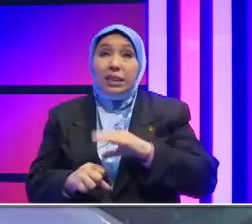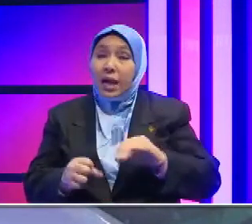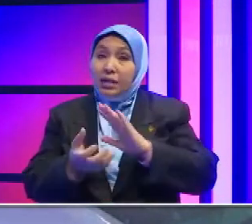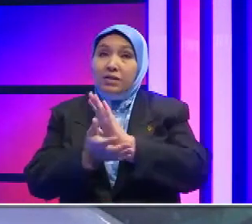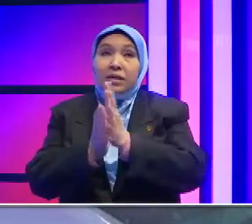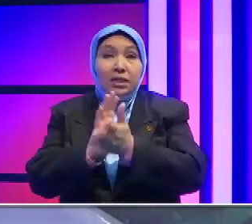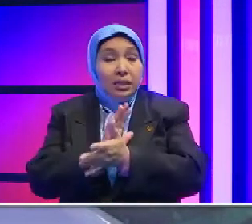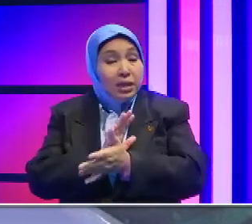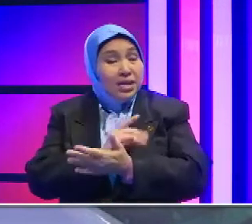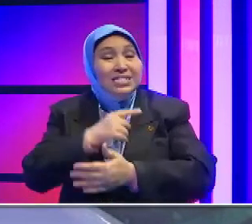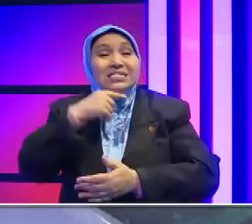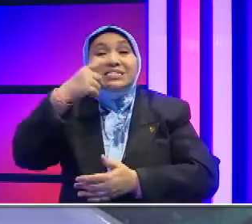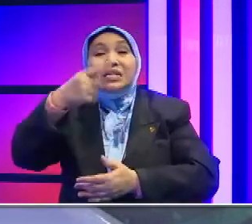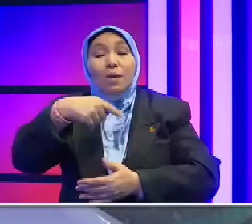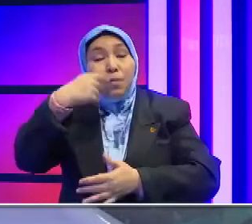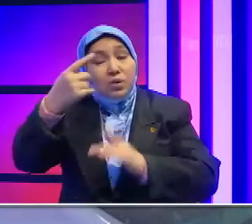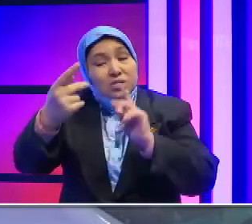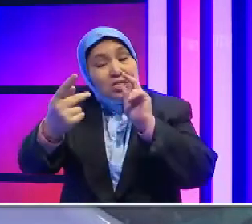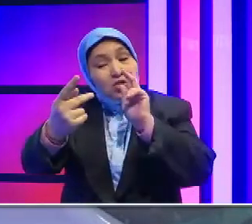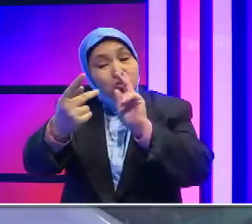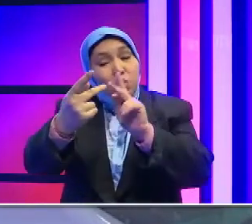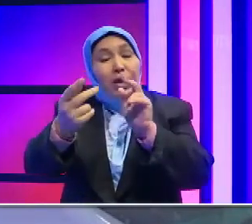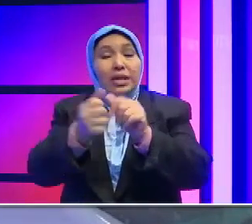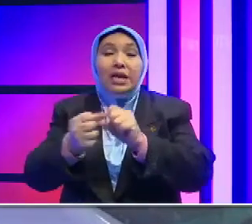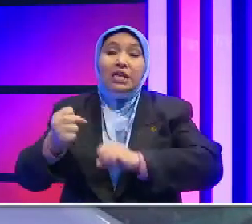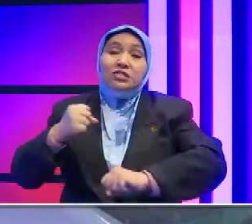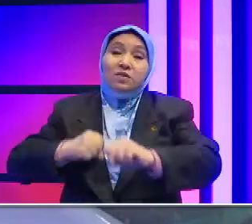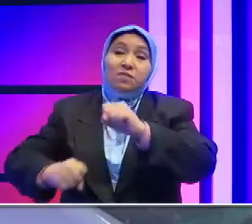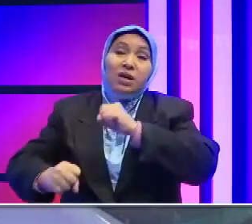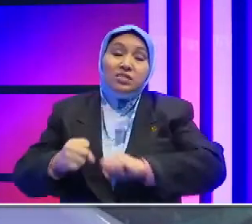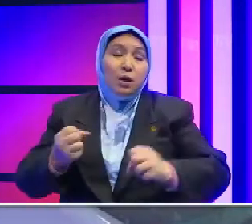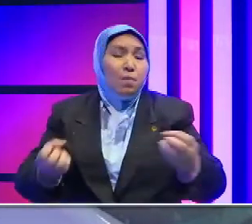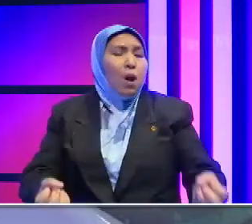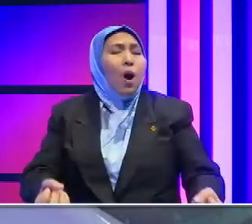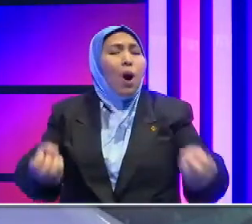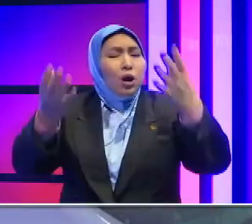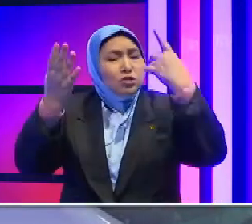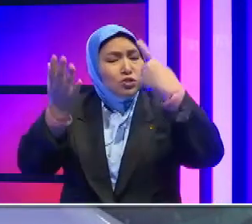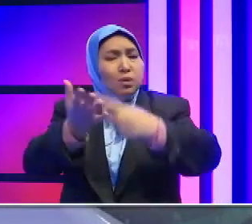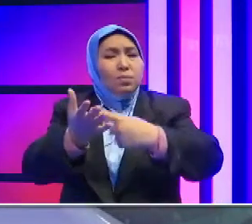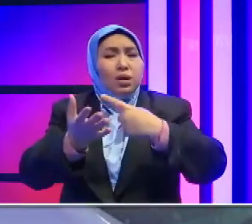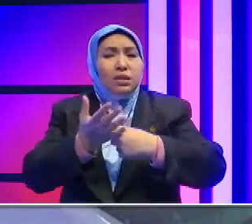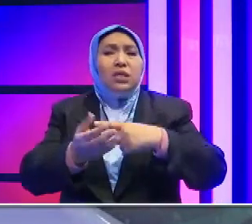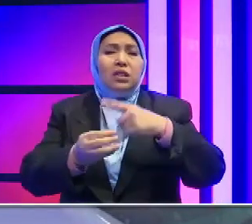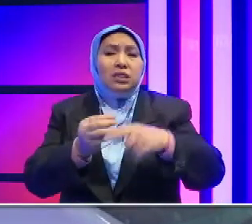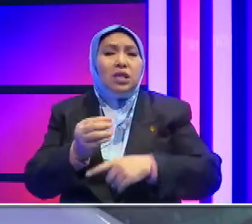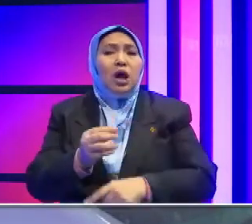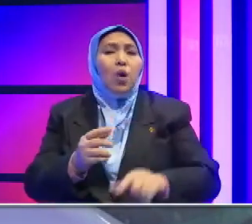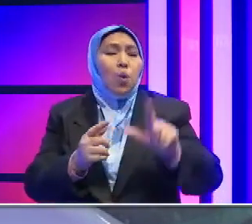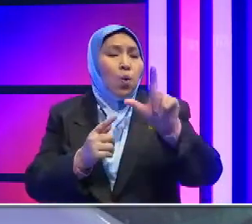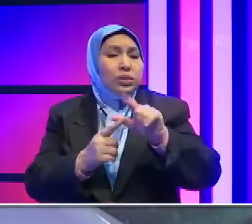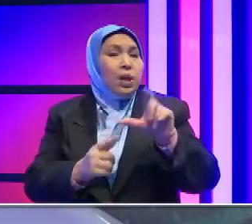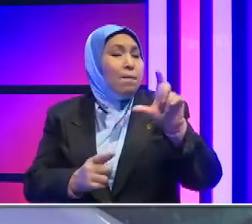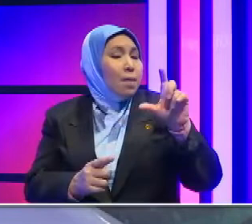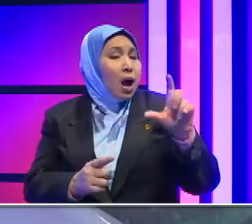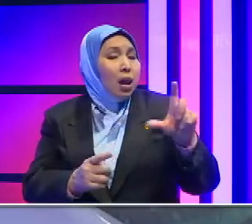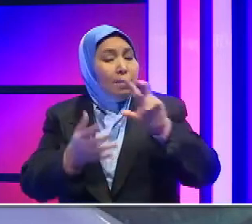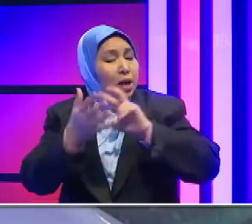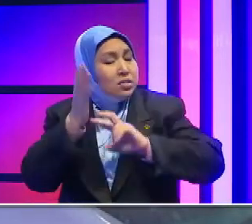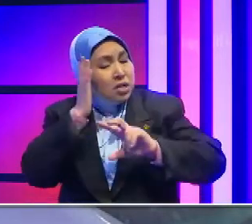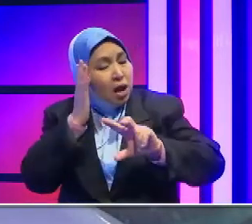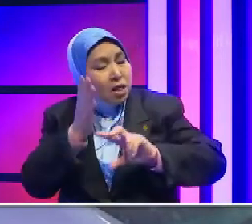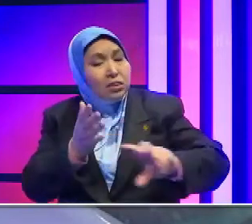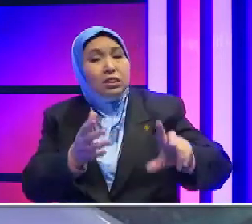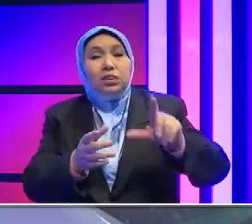kita sebut dengan sesuai dengan sifatnya gimana perbahasan kita tetap hukum tafkhim bacaan tebal dalam